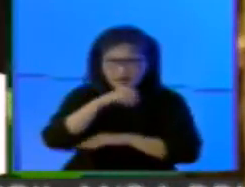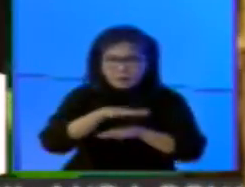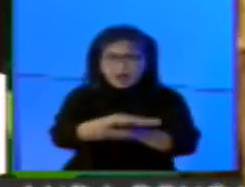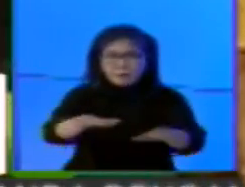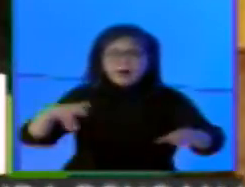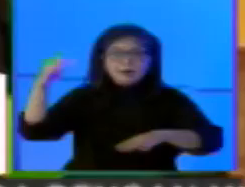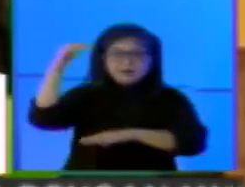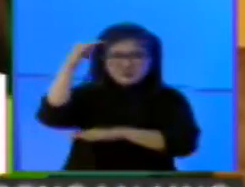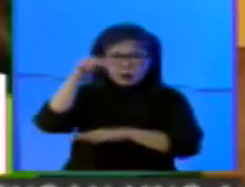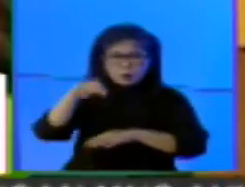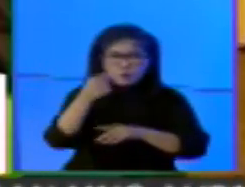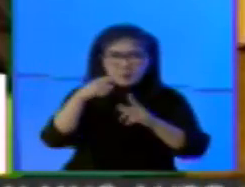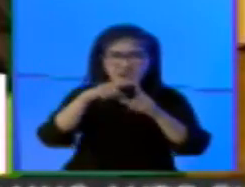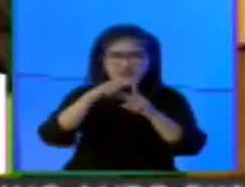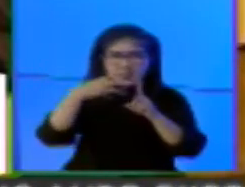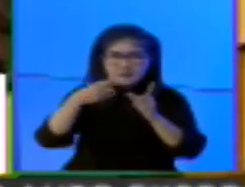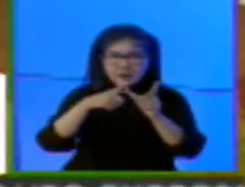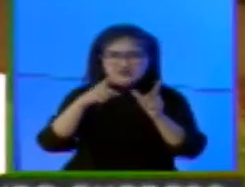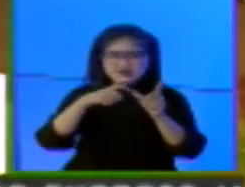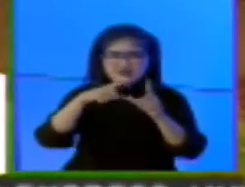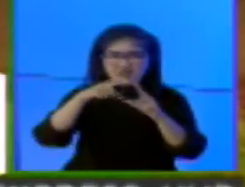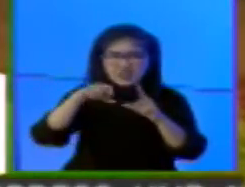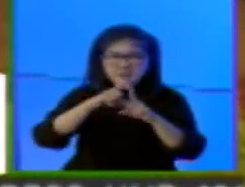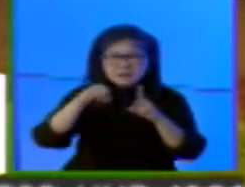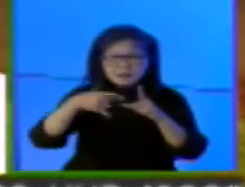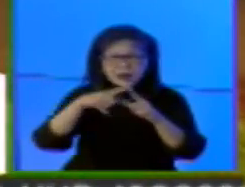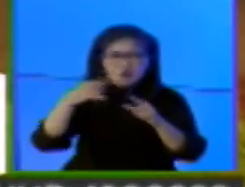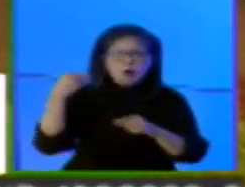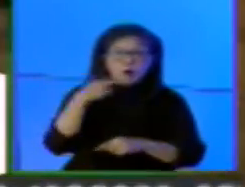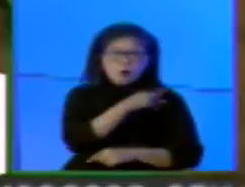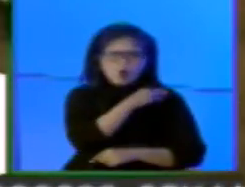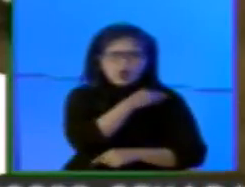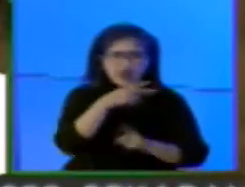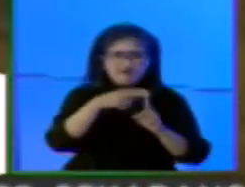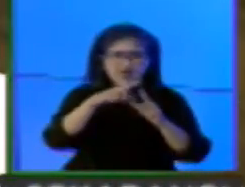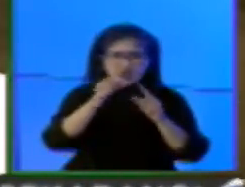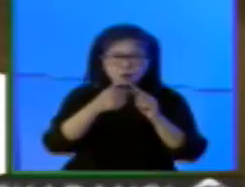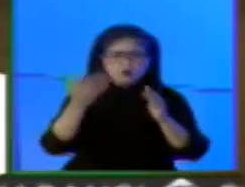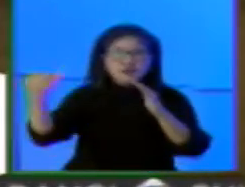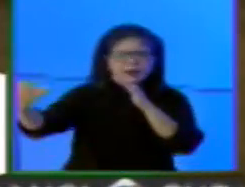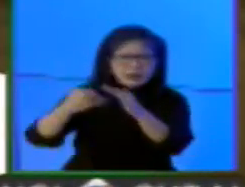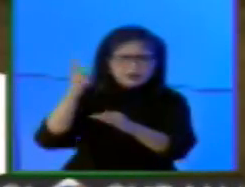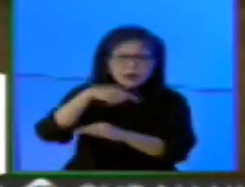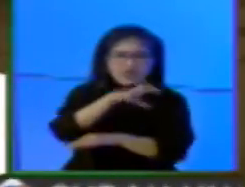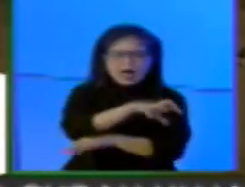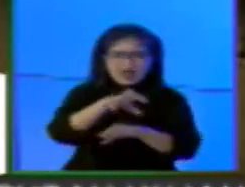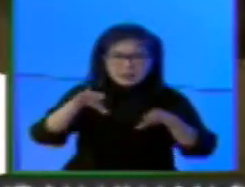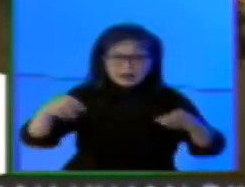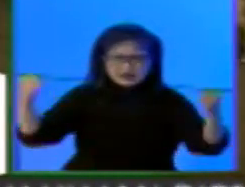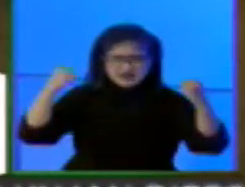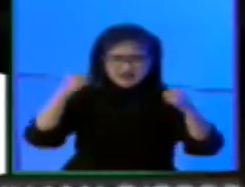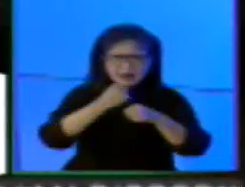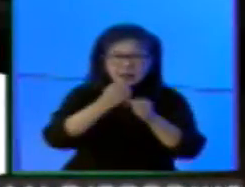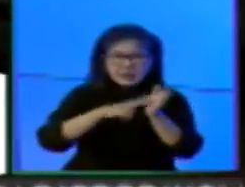Sajat, Kolonel Penerbang Parlianto mengatakan bantuan yang dikirimkan terdiri dari alat kesehatan, genset,